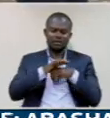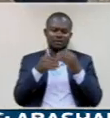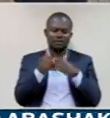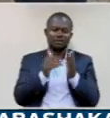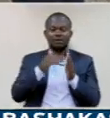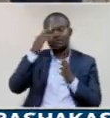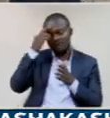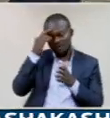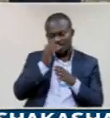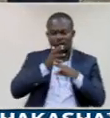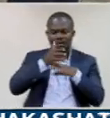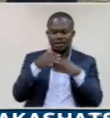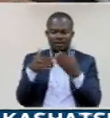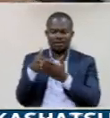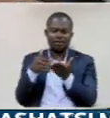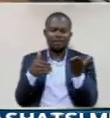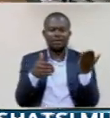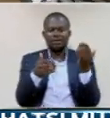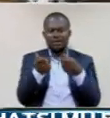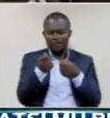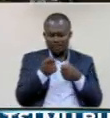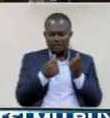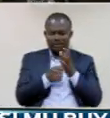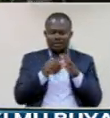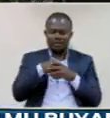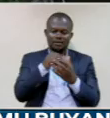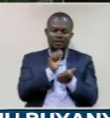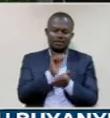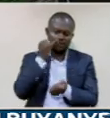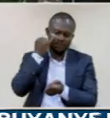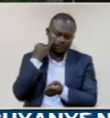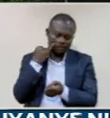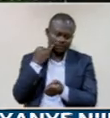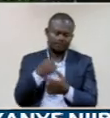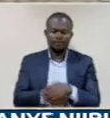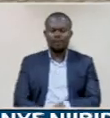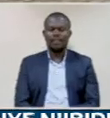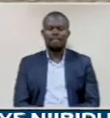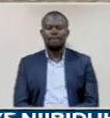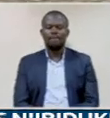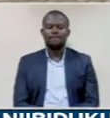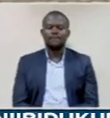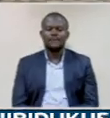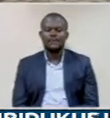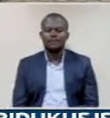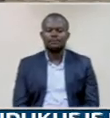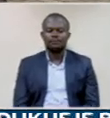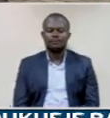ariko kuba birengaho bibakurira ingorane zirimo n'ibihano bikomeye Jean Claude Kwizera I Kigali.